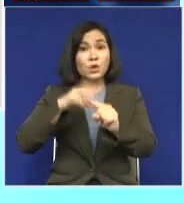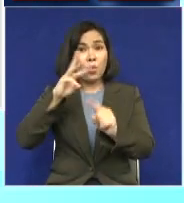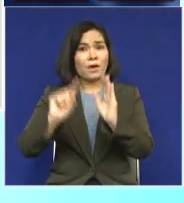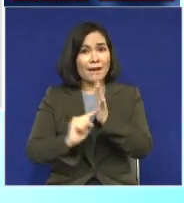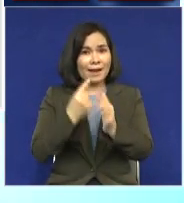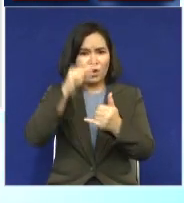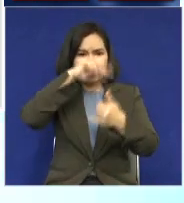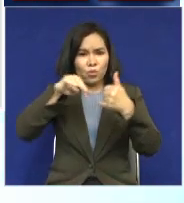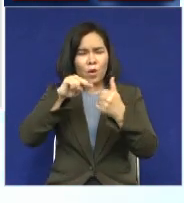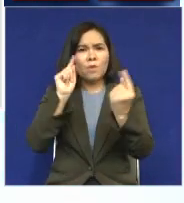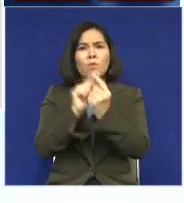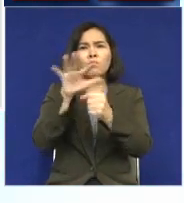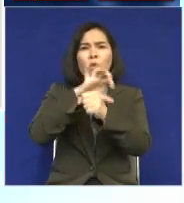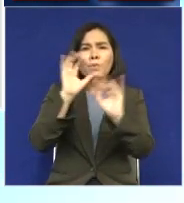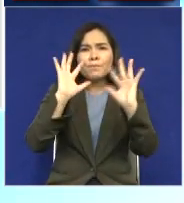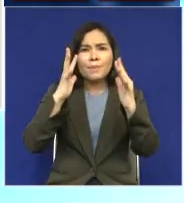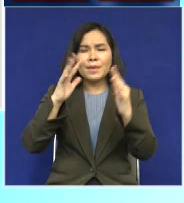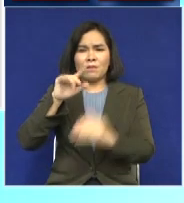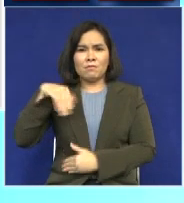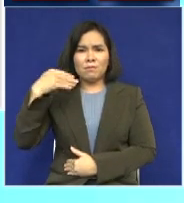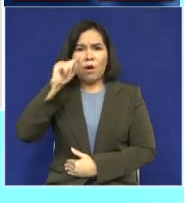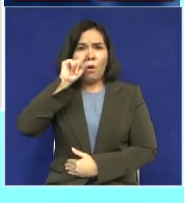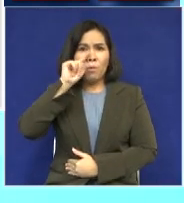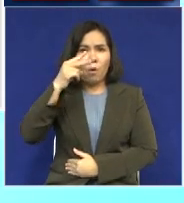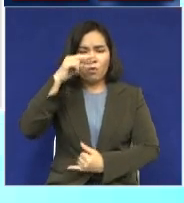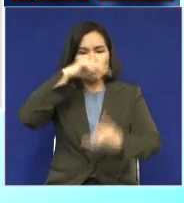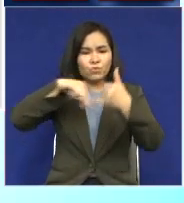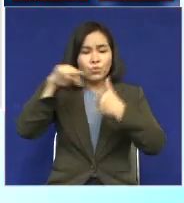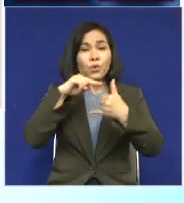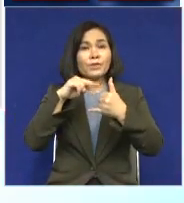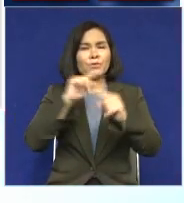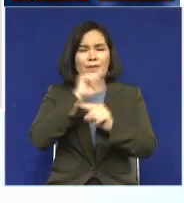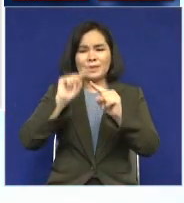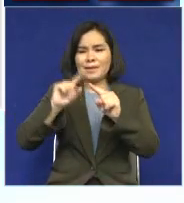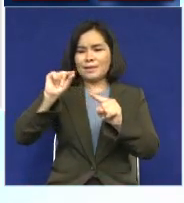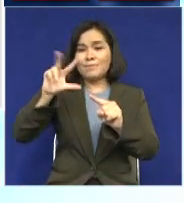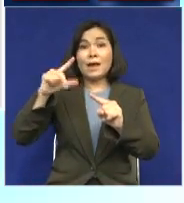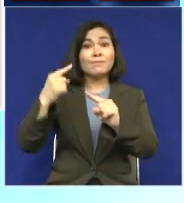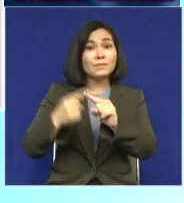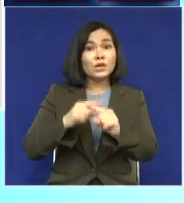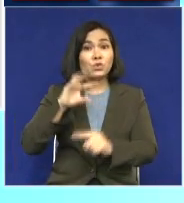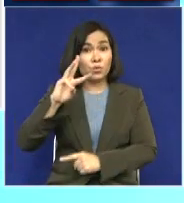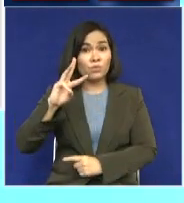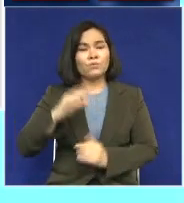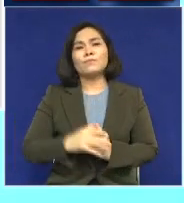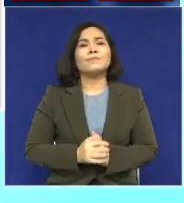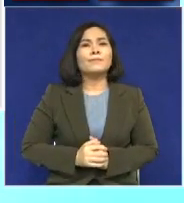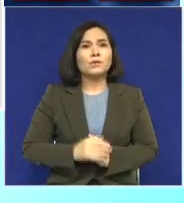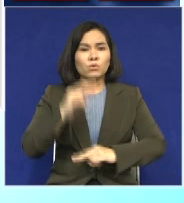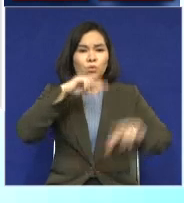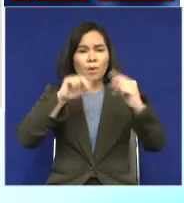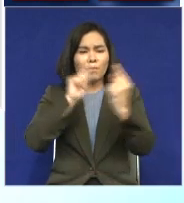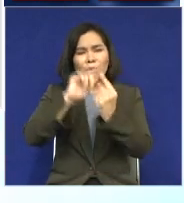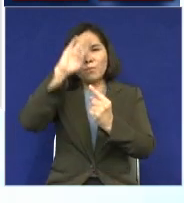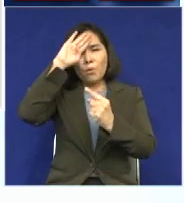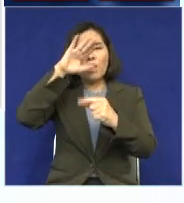ไม่พบเชื้อนะคะและได้มีการตรวจในครั้งที่2ค่ะในวันที่23มิถุนายนที่ผ่านมาผลพบเชื้อค่ะโด